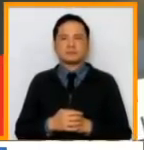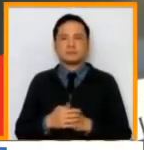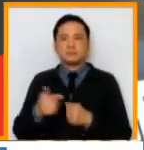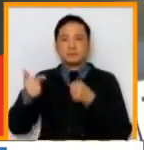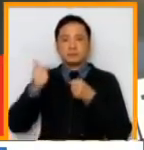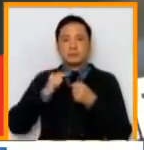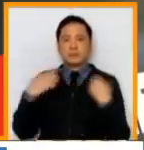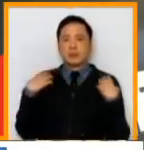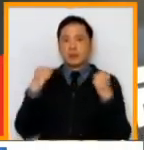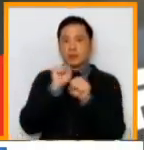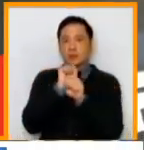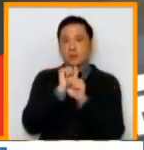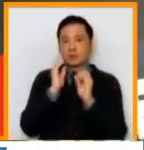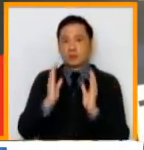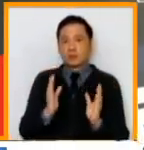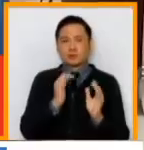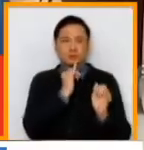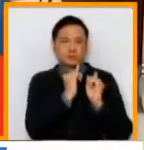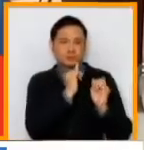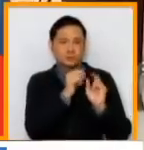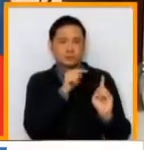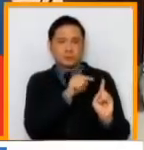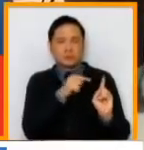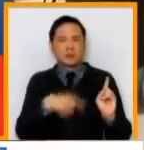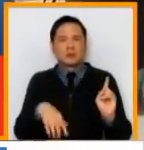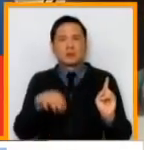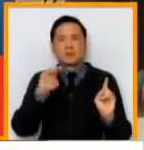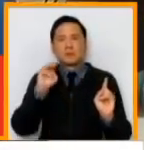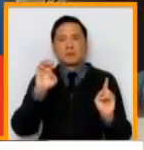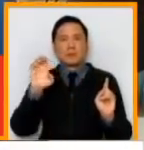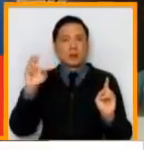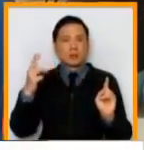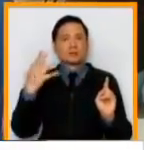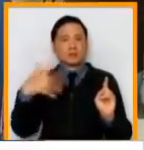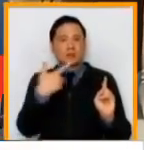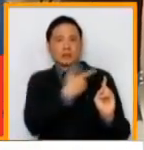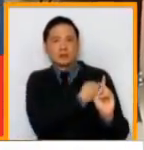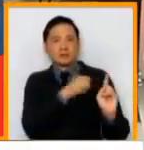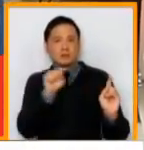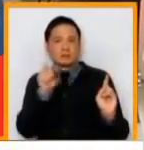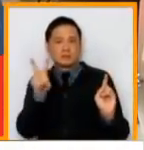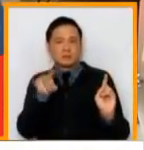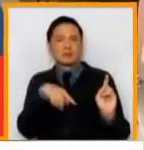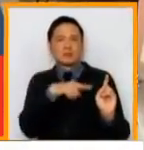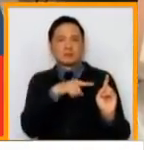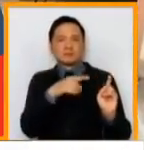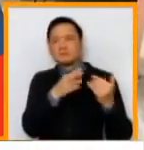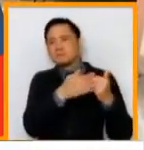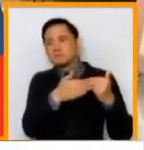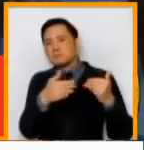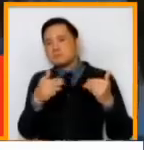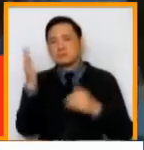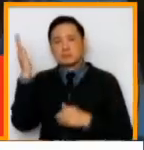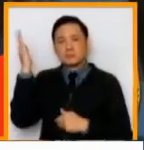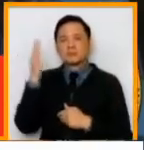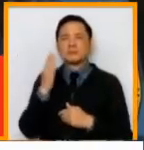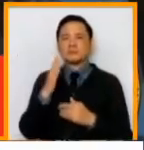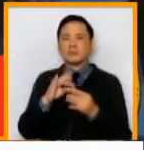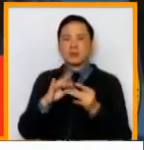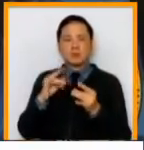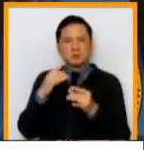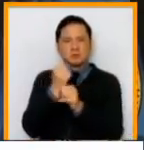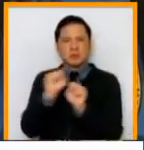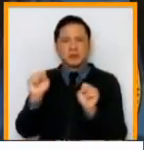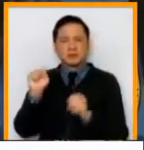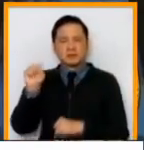noong Marso pa na bakunahan ng Sinovac. Frontliner kami, pero mas iisipin ko muna yung mga hindi pa nababakunahan. Mag-aantay tayo para